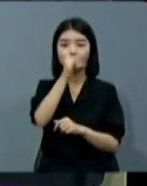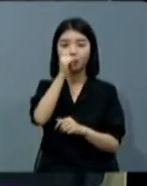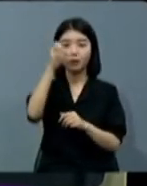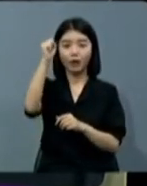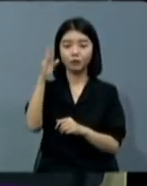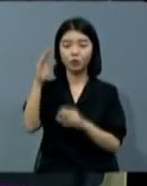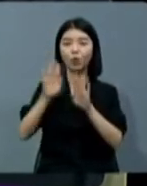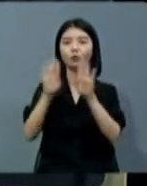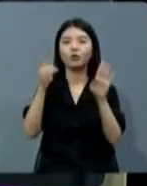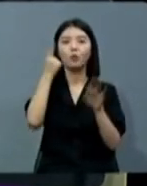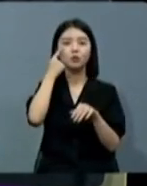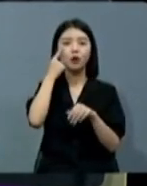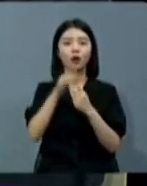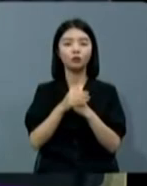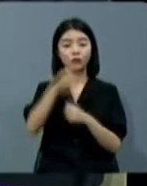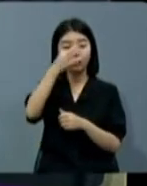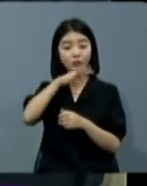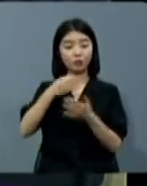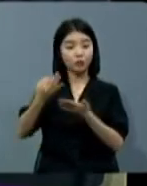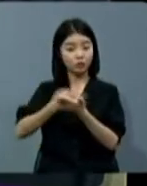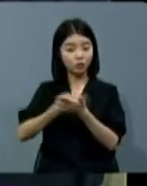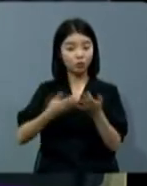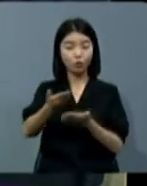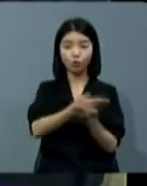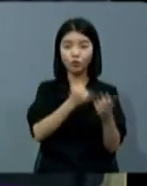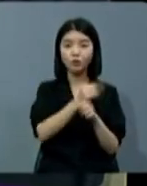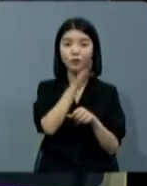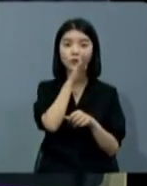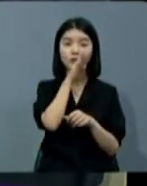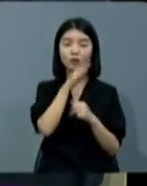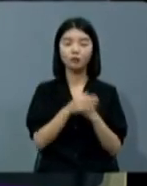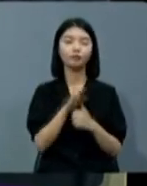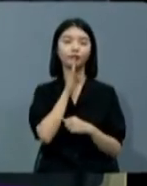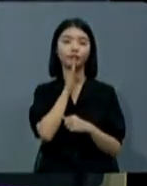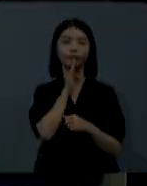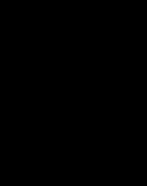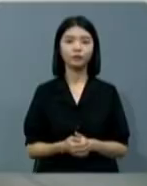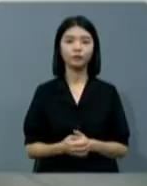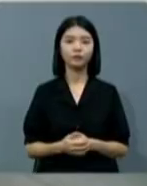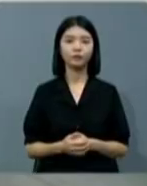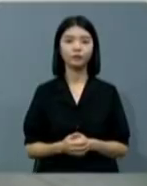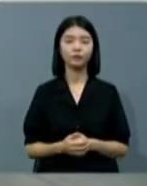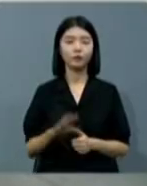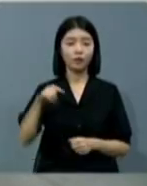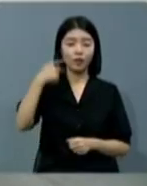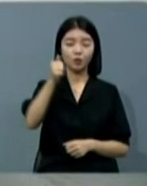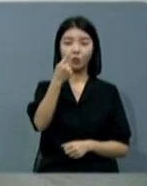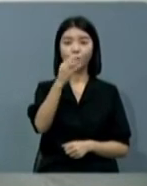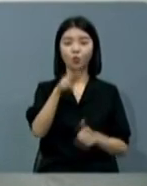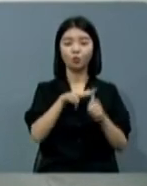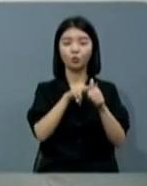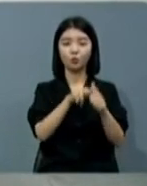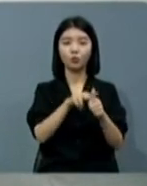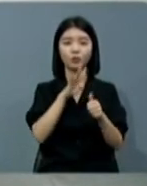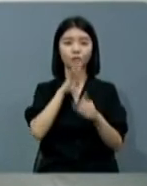오픈해 보자는 뜻은 이익을 공유하겠다. 네. 이익을 공유하겠다 이런 말씀이시죠? 그렇습니다. 예. 예, 알겠습니다. 자, 다음은 홍준표 후보에게도